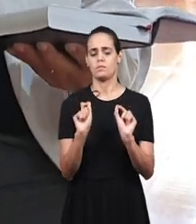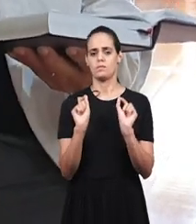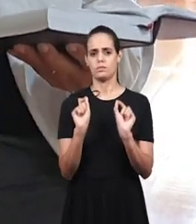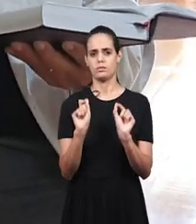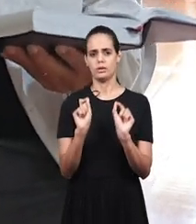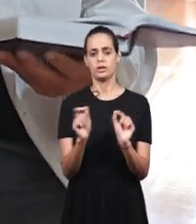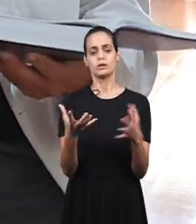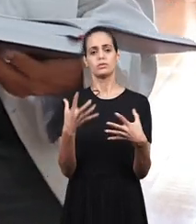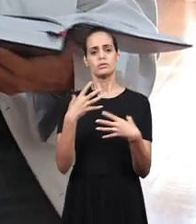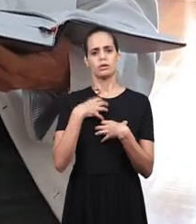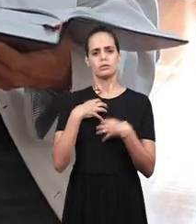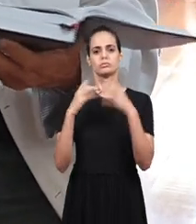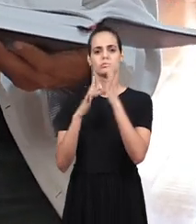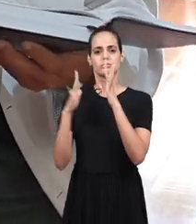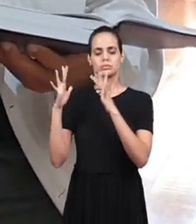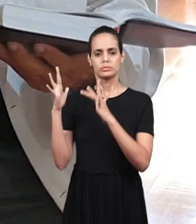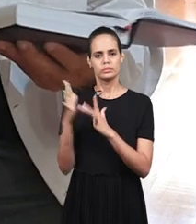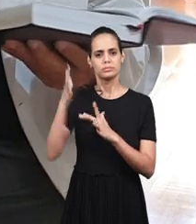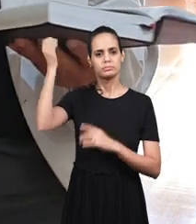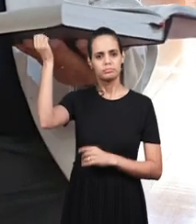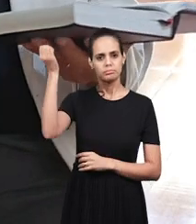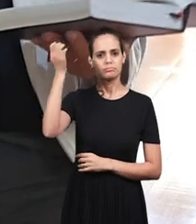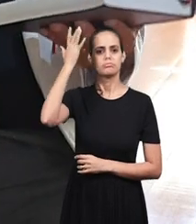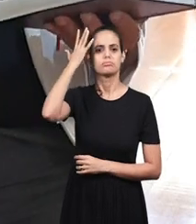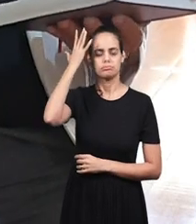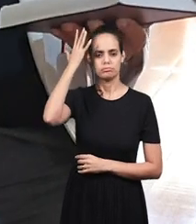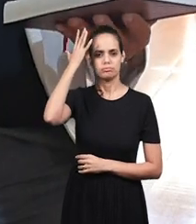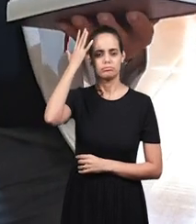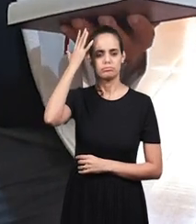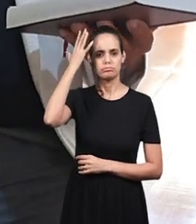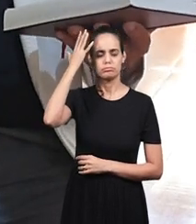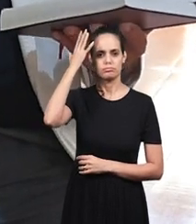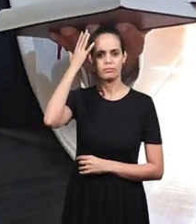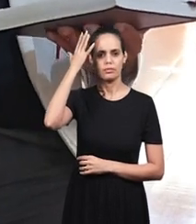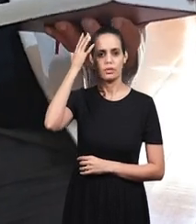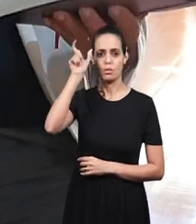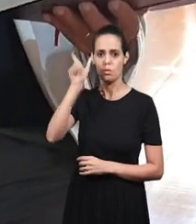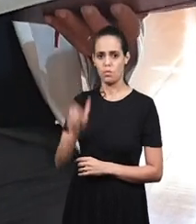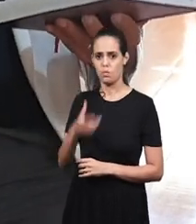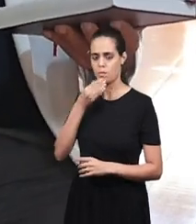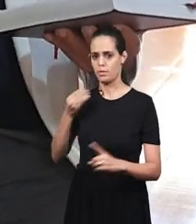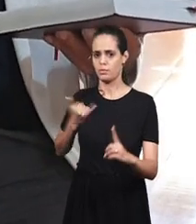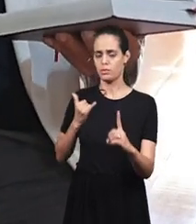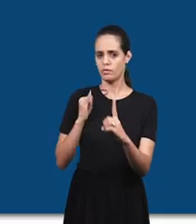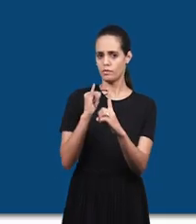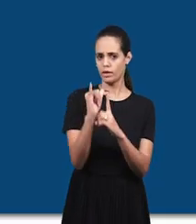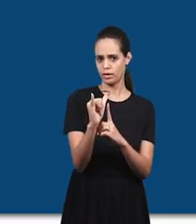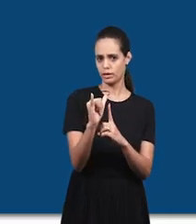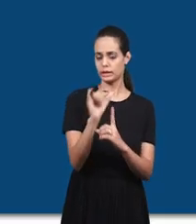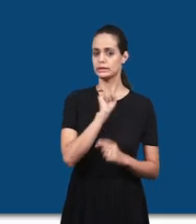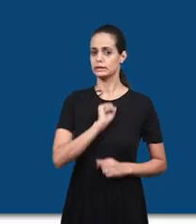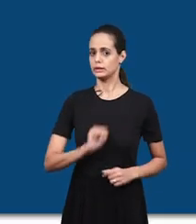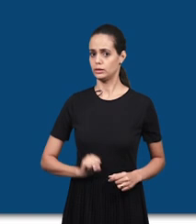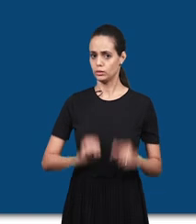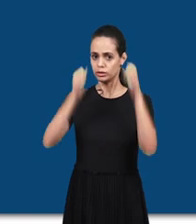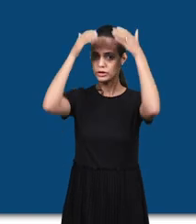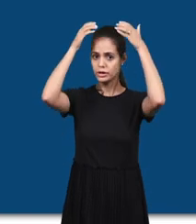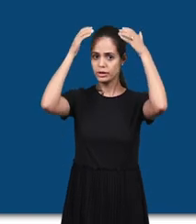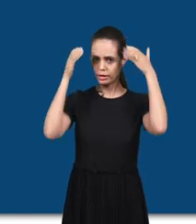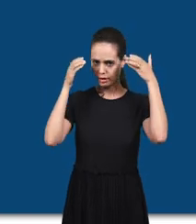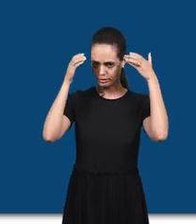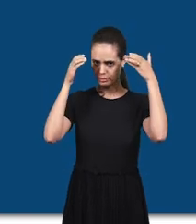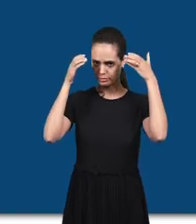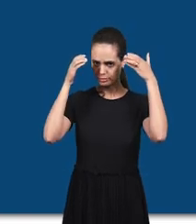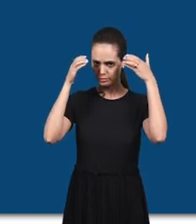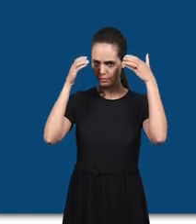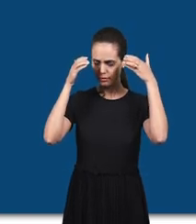bien, nous allons trouver d'autres formes de se révéler, comme prophète,